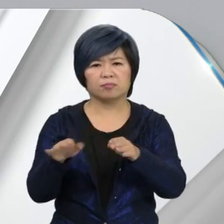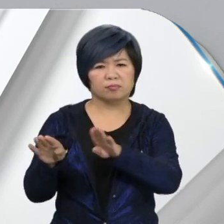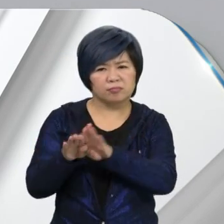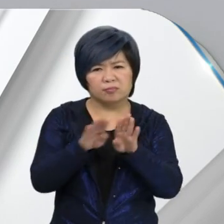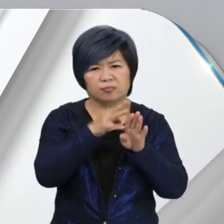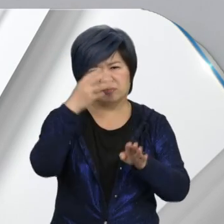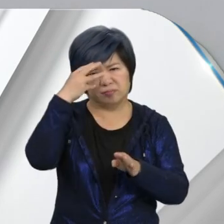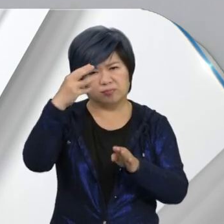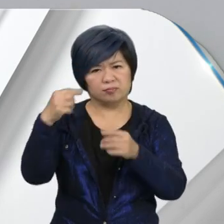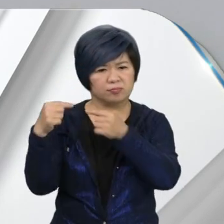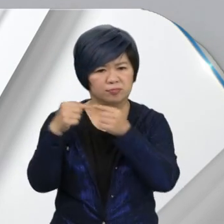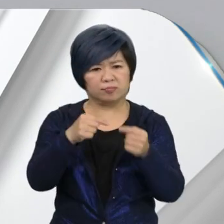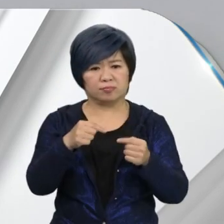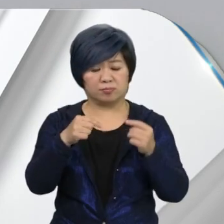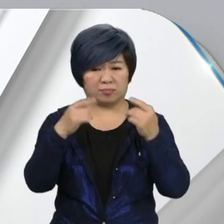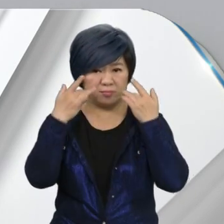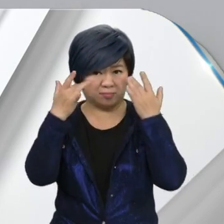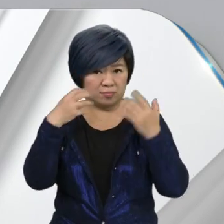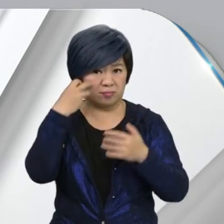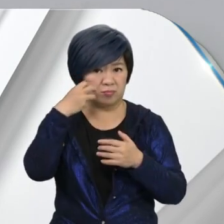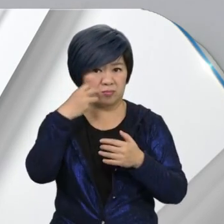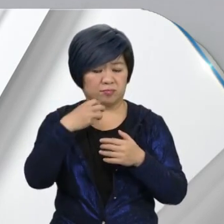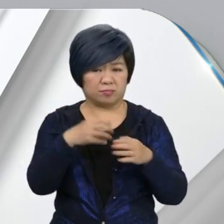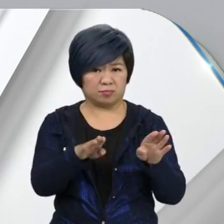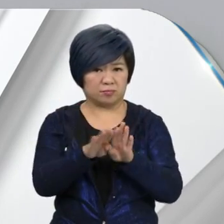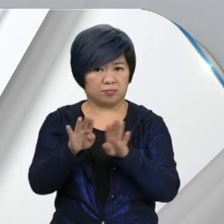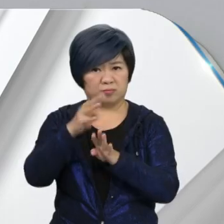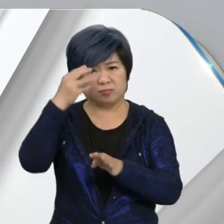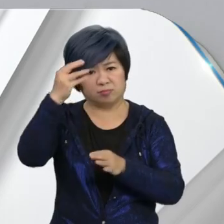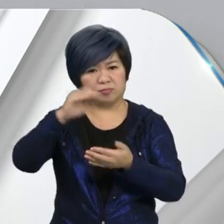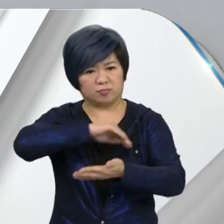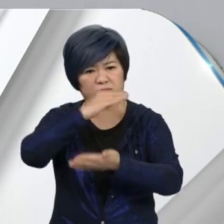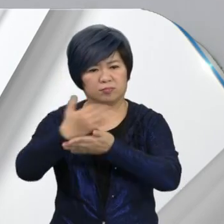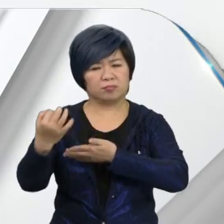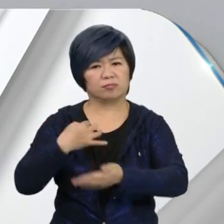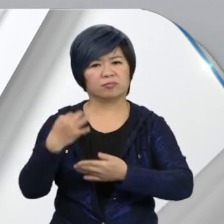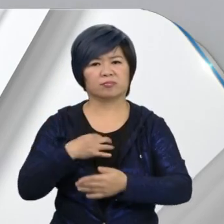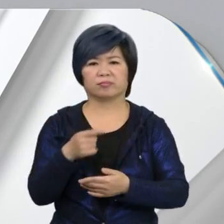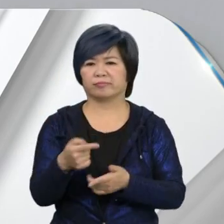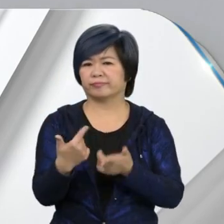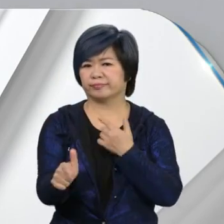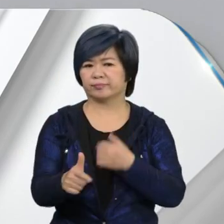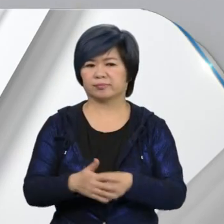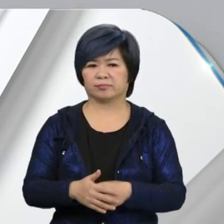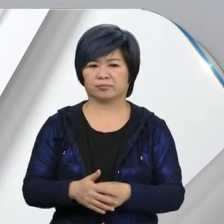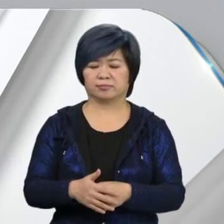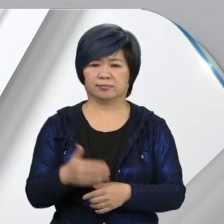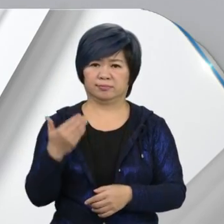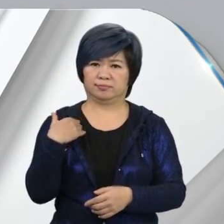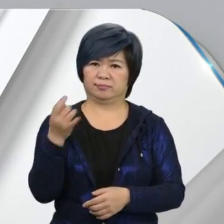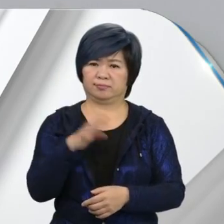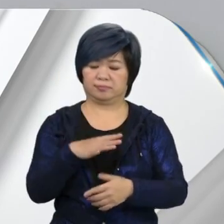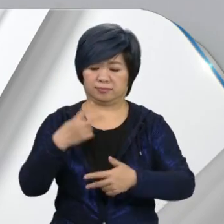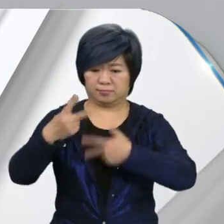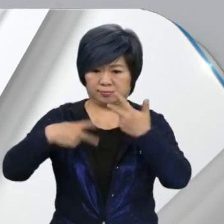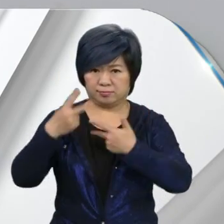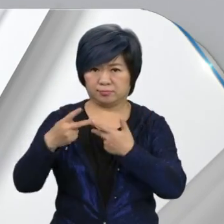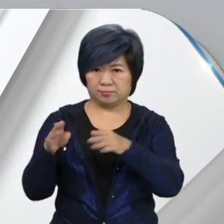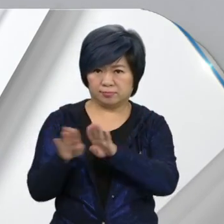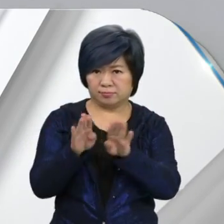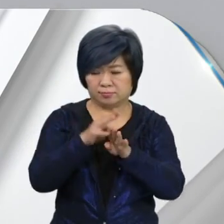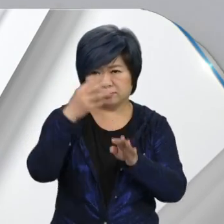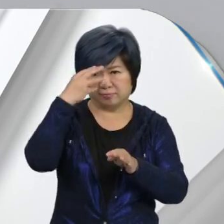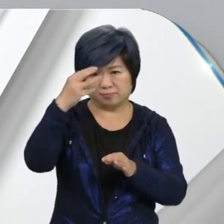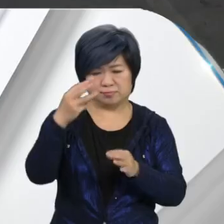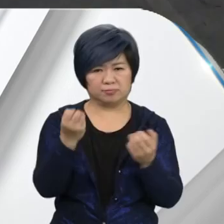三天，尤其是蔬菜跟水果批发市场的这个部分，因为过去从来没有两个礼拜连休三天这